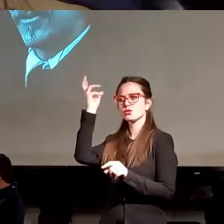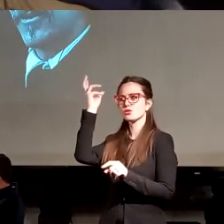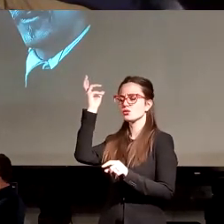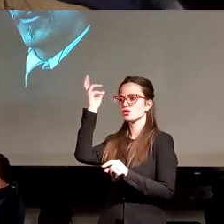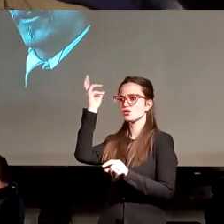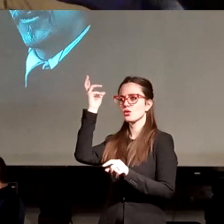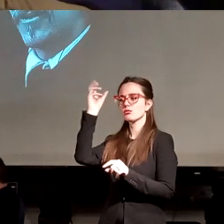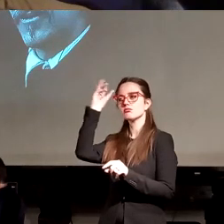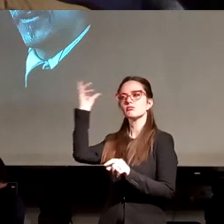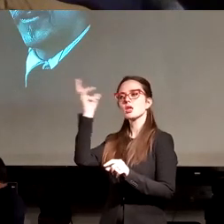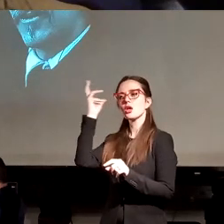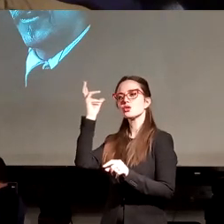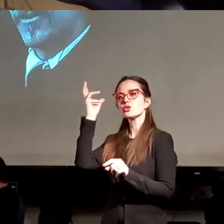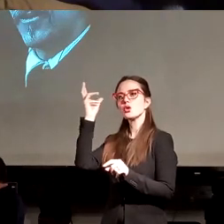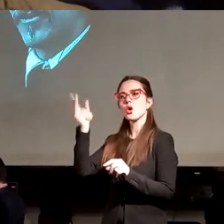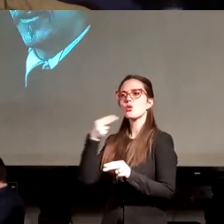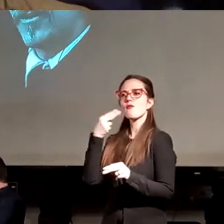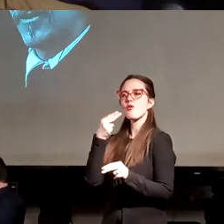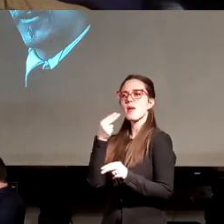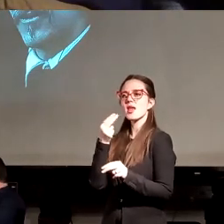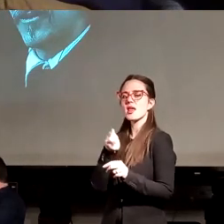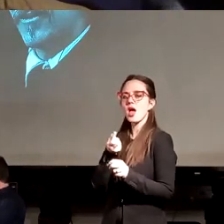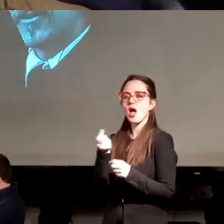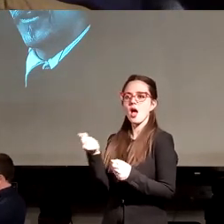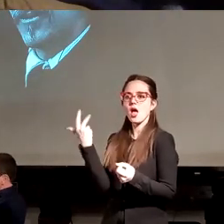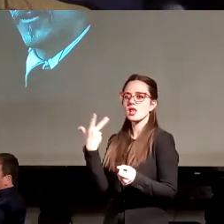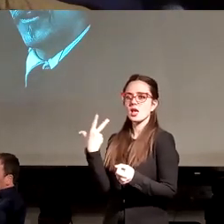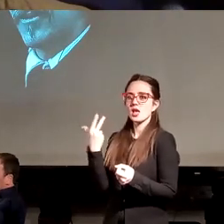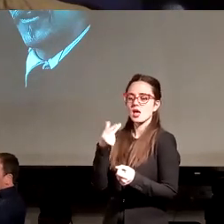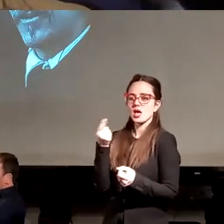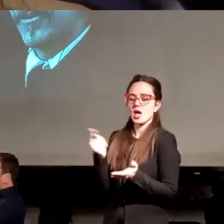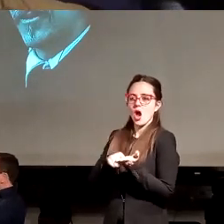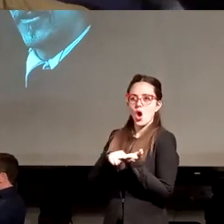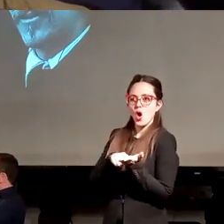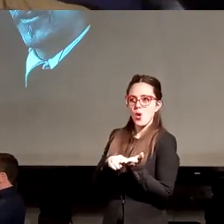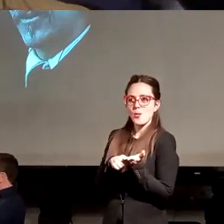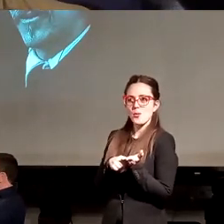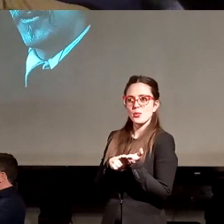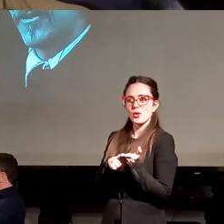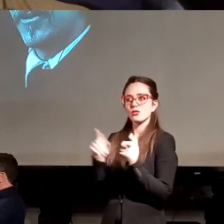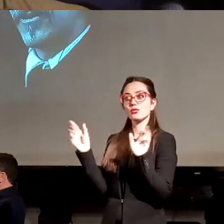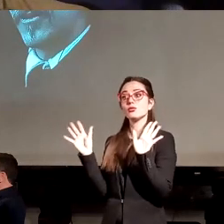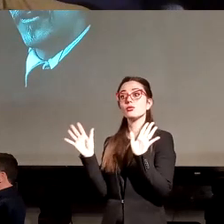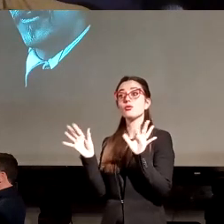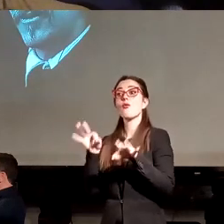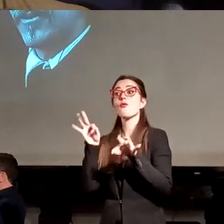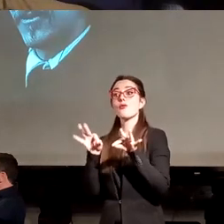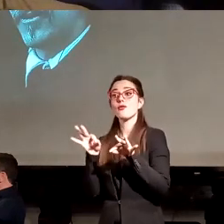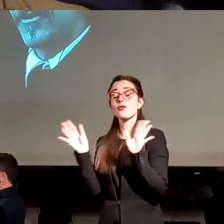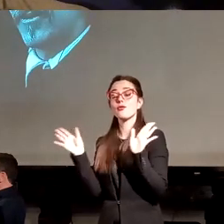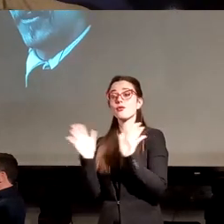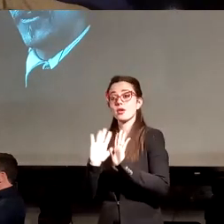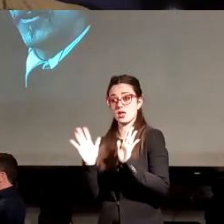come in una fumeria d'oppio e un film a me molto caro e c'era una volta in america